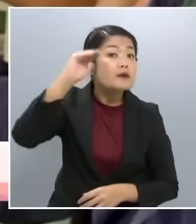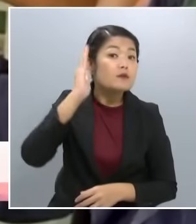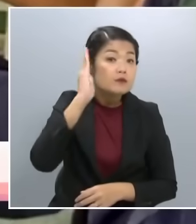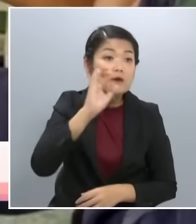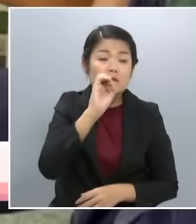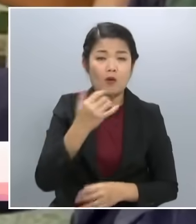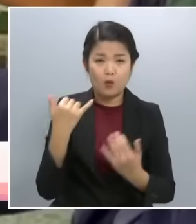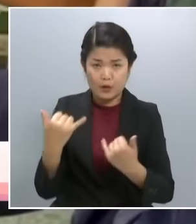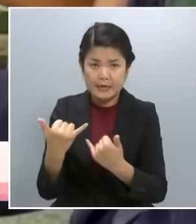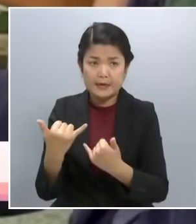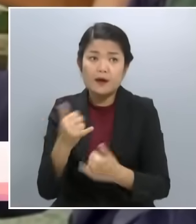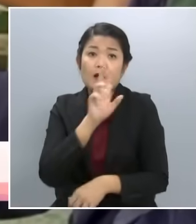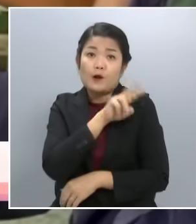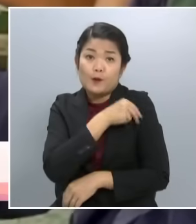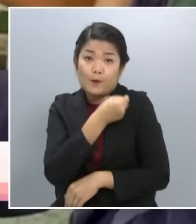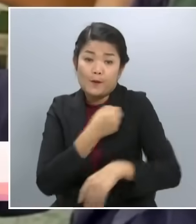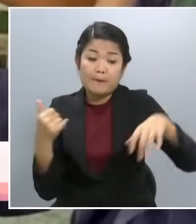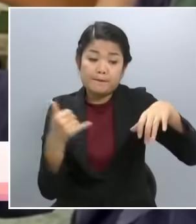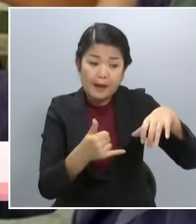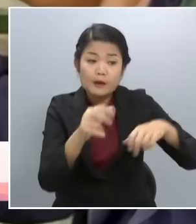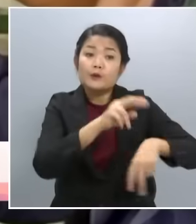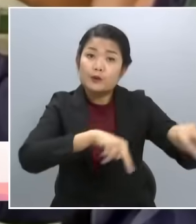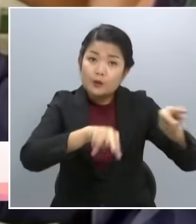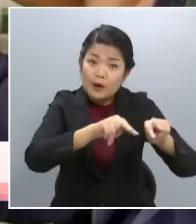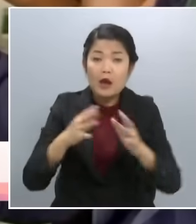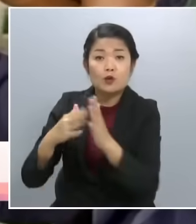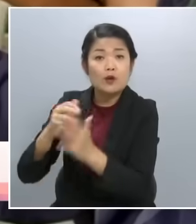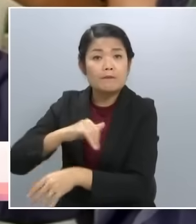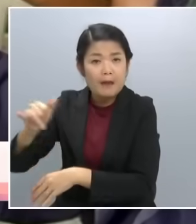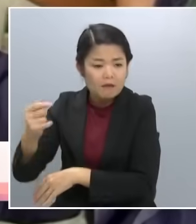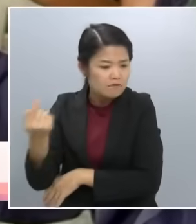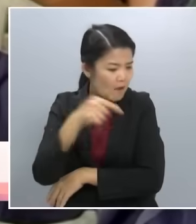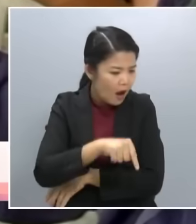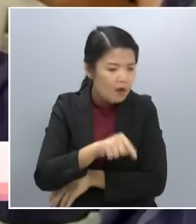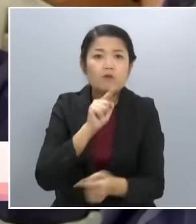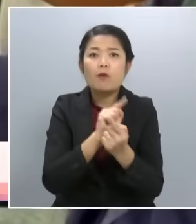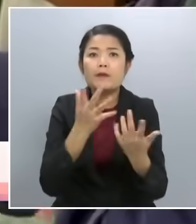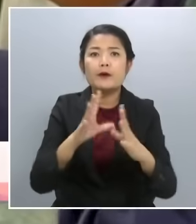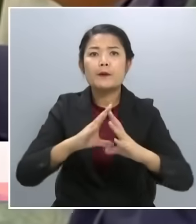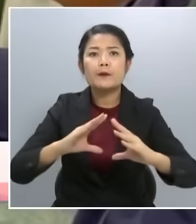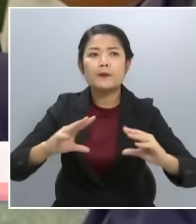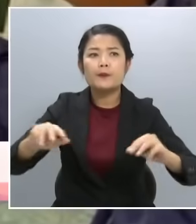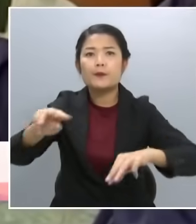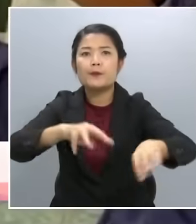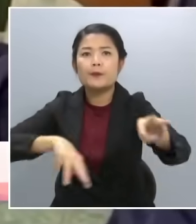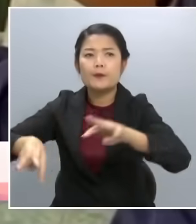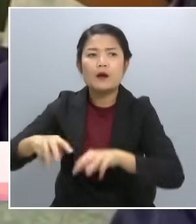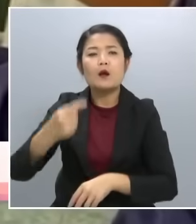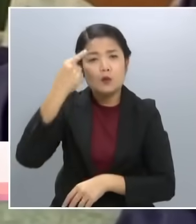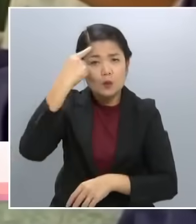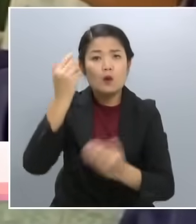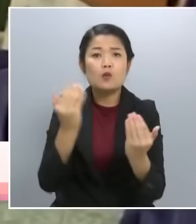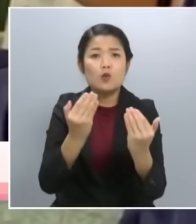ดูไอ้แพรวแล้วก็พอเราไปธุระกันกลับมาคือไม่เจอเขาแล้วก็เก็ไม่ได้เข้าบ้านแล้วเรารู้ว่าลูกเราผิด